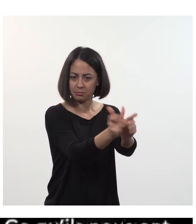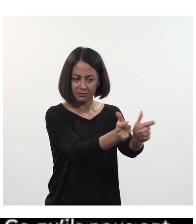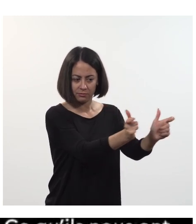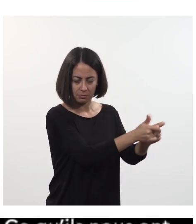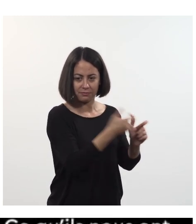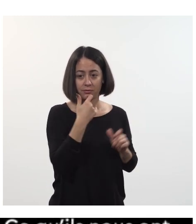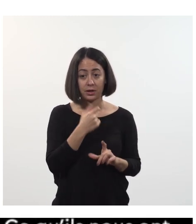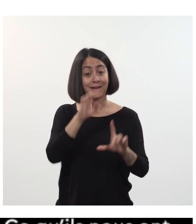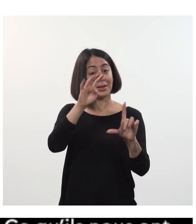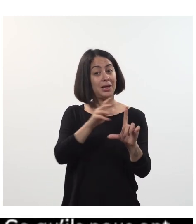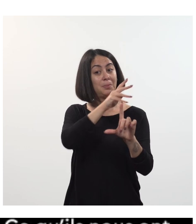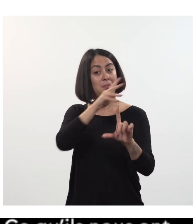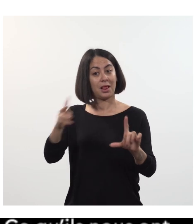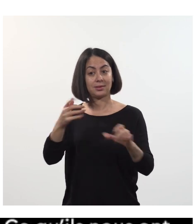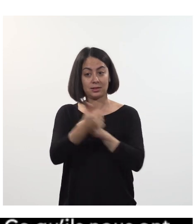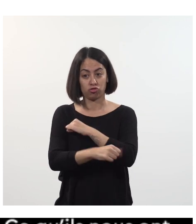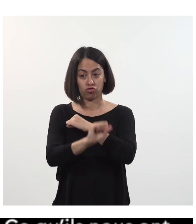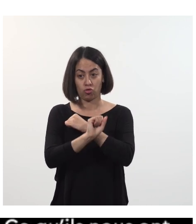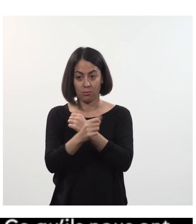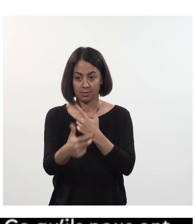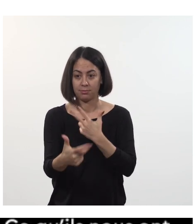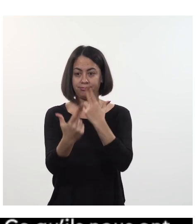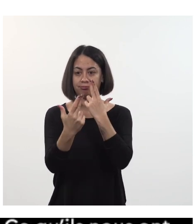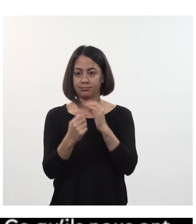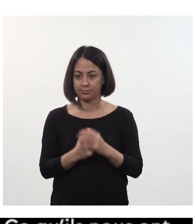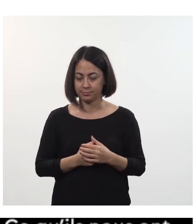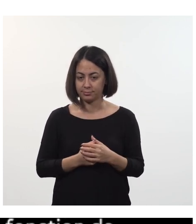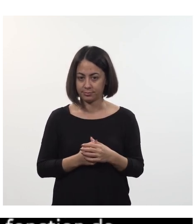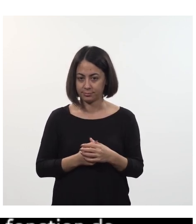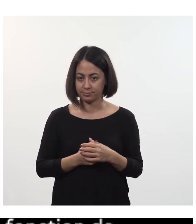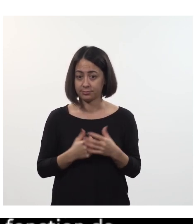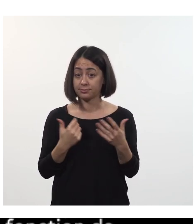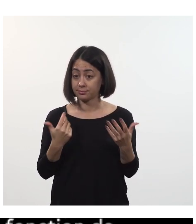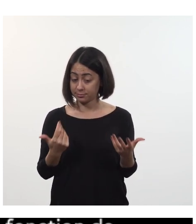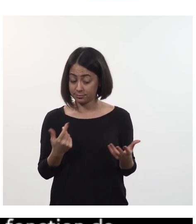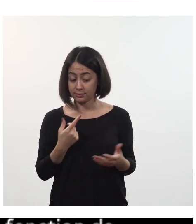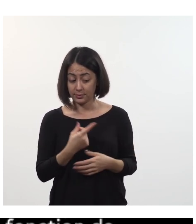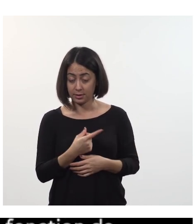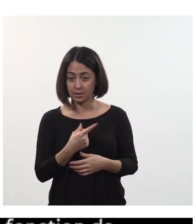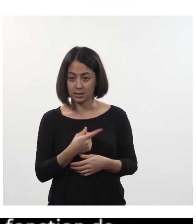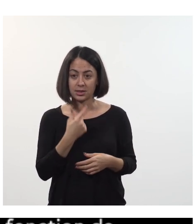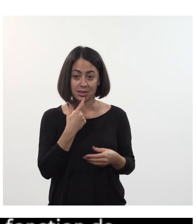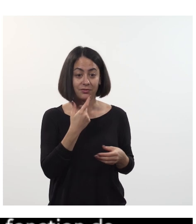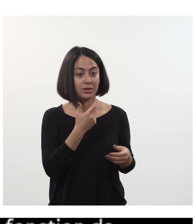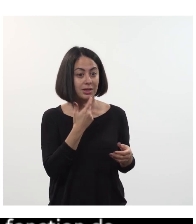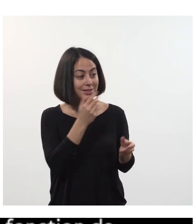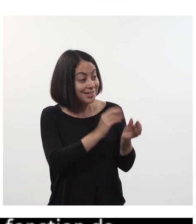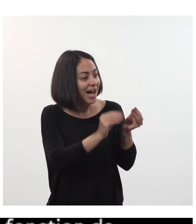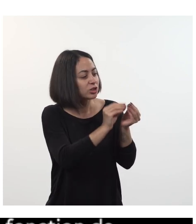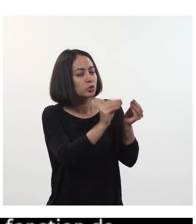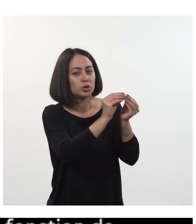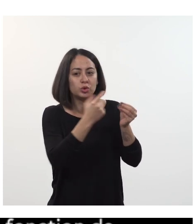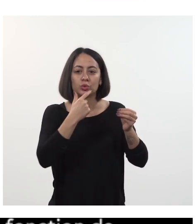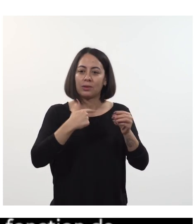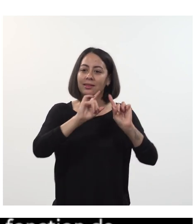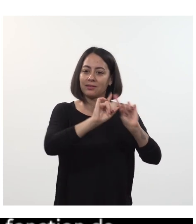une semaine, où ça vous permettra également de varier en termes d'enrichissement, notamment sur les collations qui